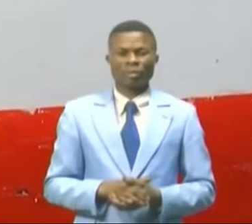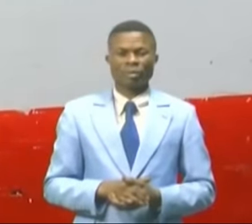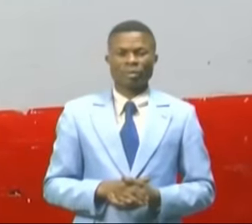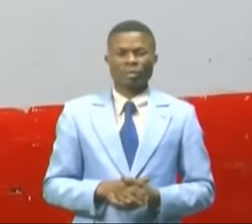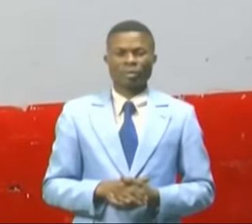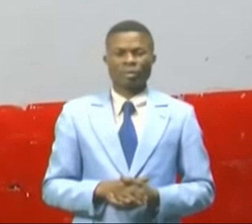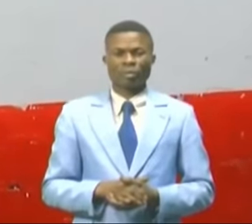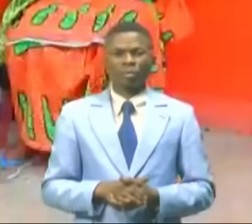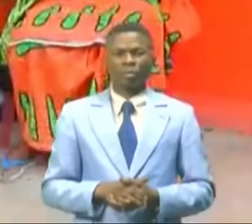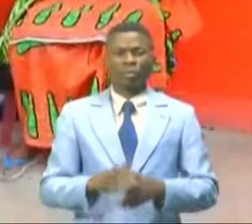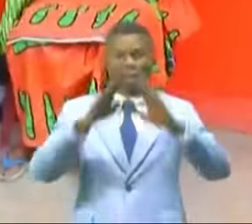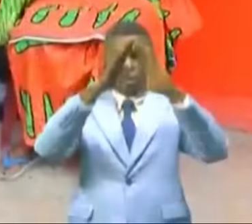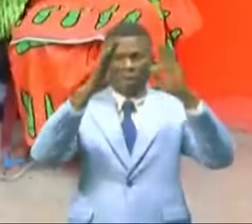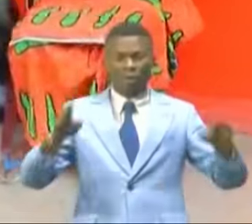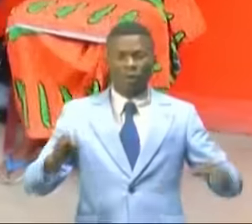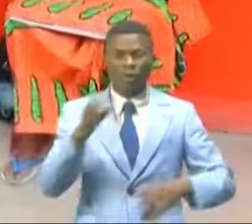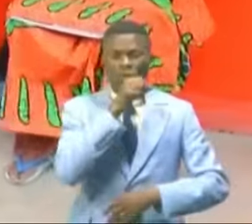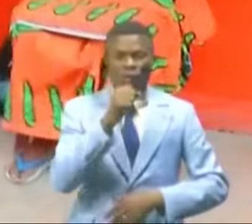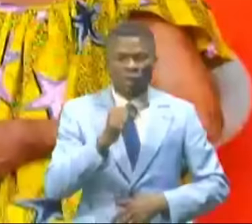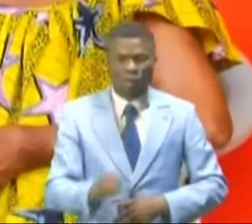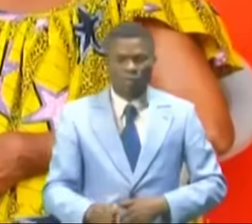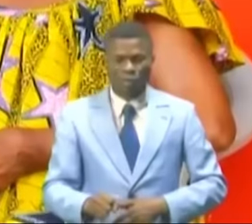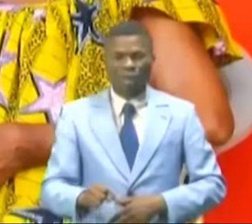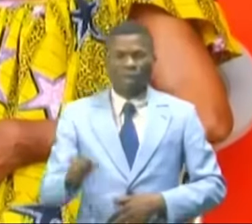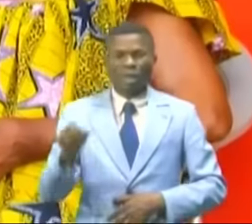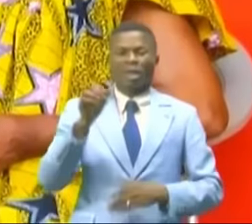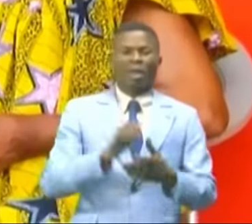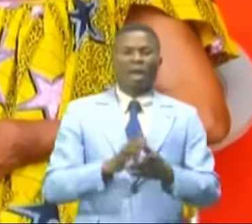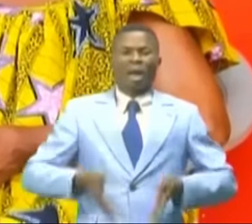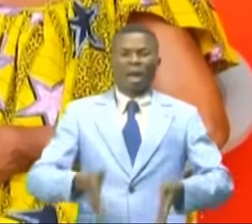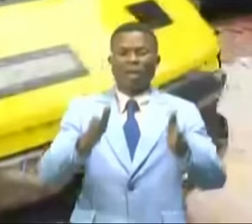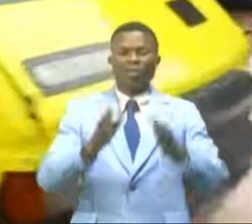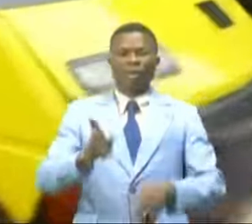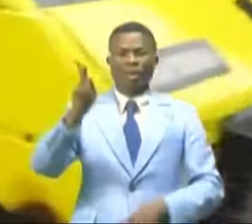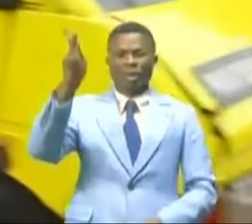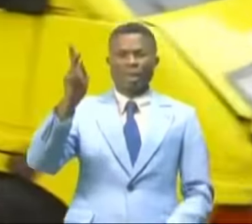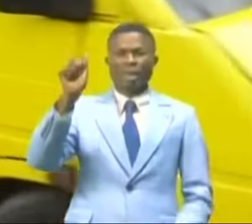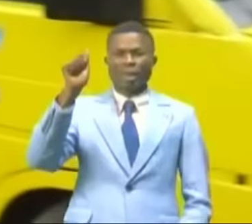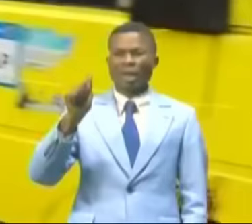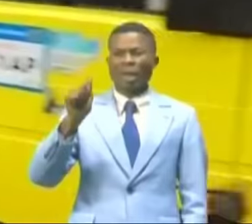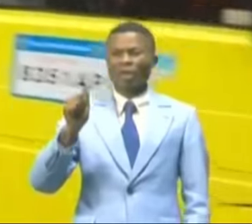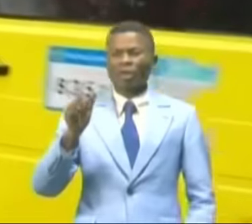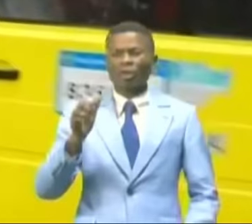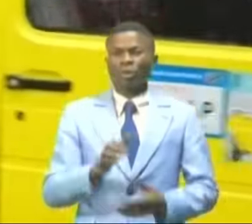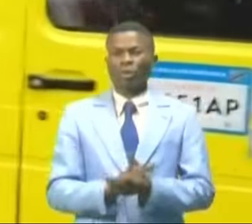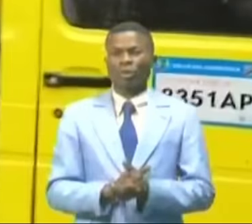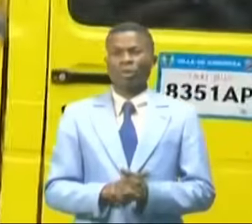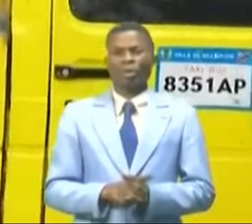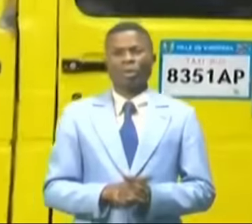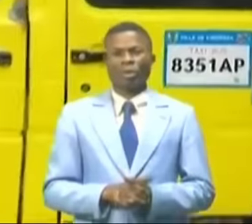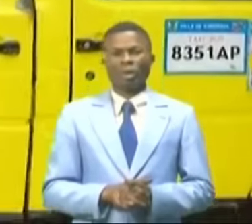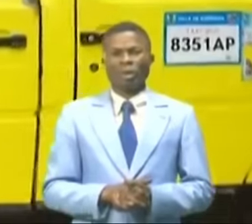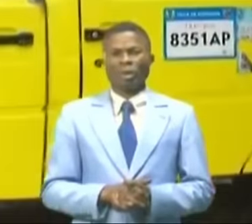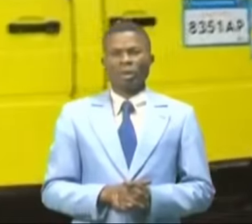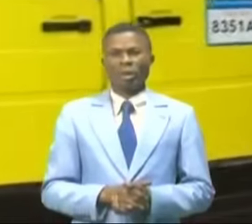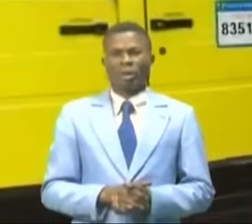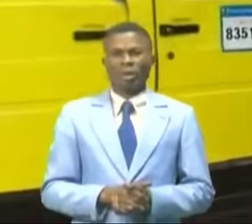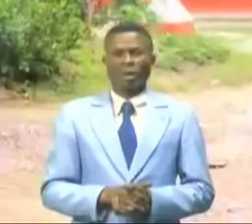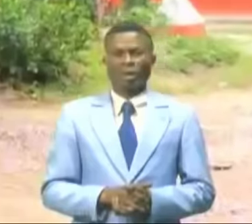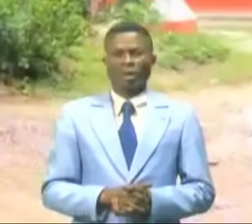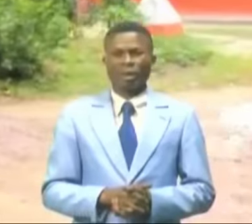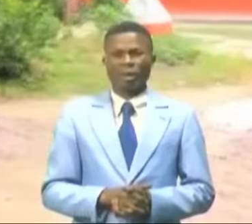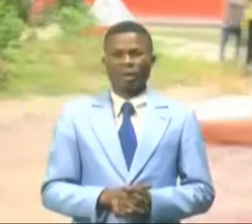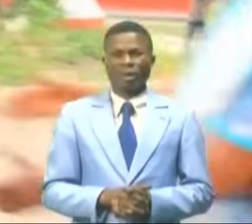L'hospice des vieillards de Cabinda, un lieu de repos certes pour les seniors et qui a besoin d'une assistance et